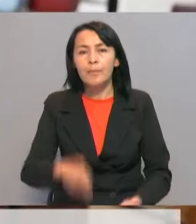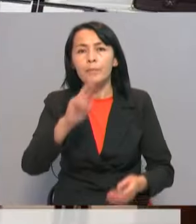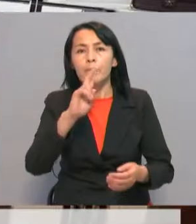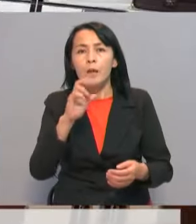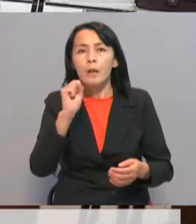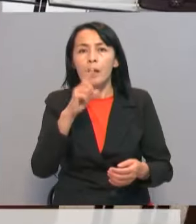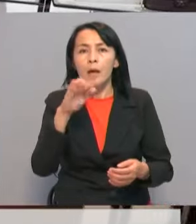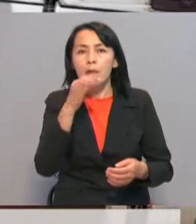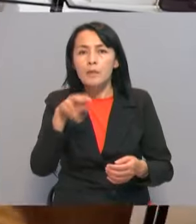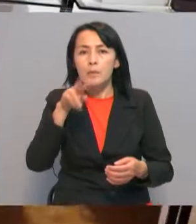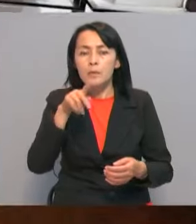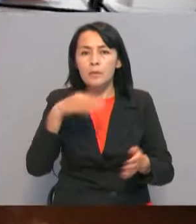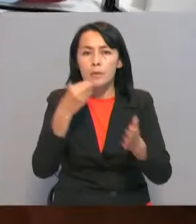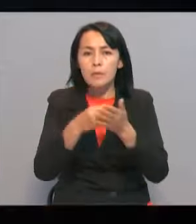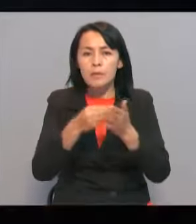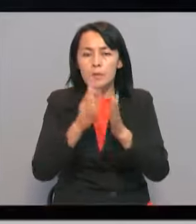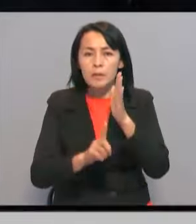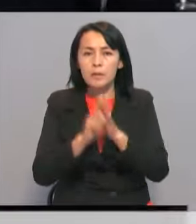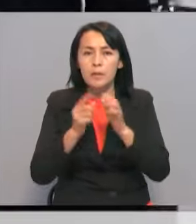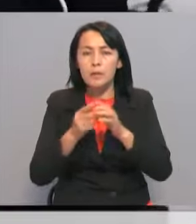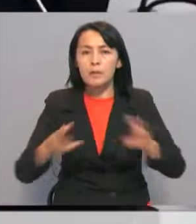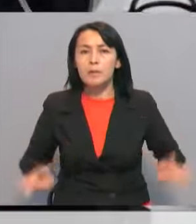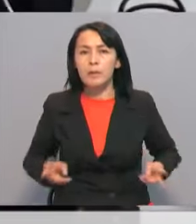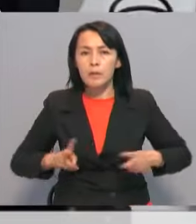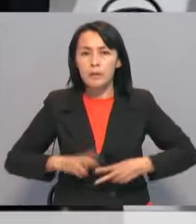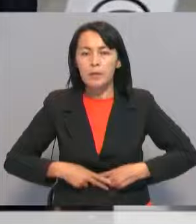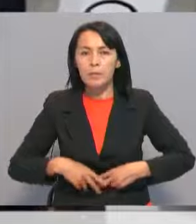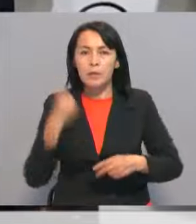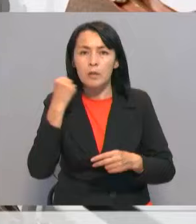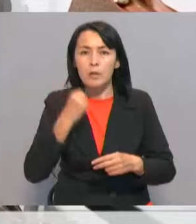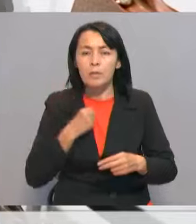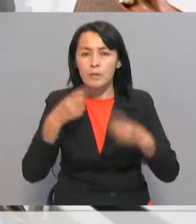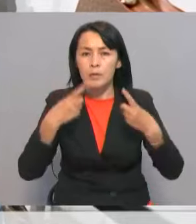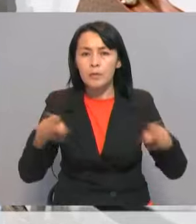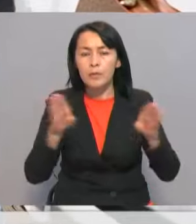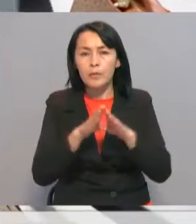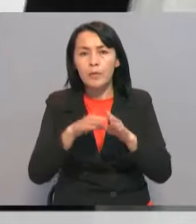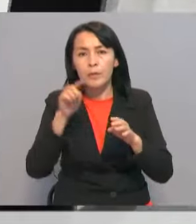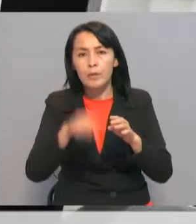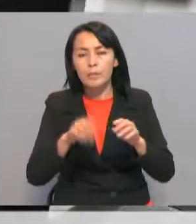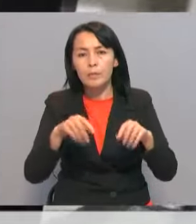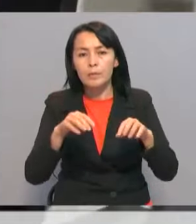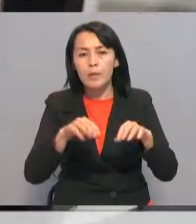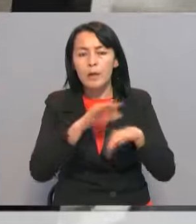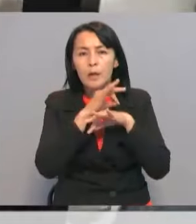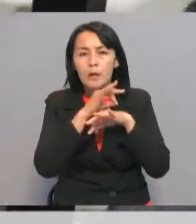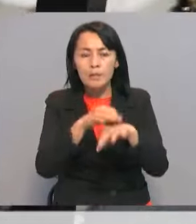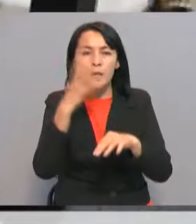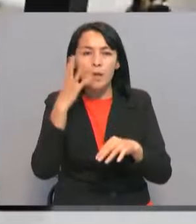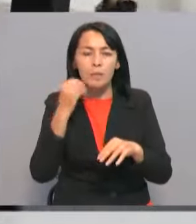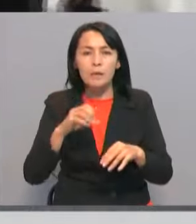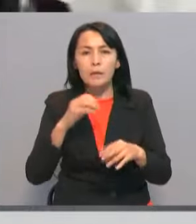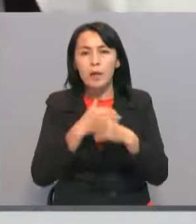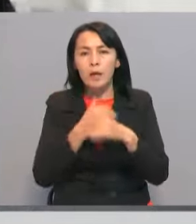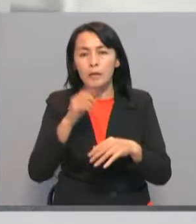Каспижма все в продаже, начиная от кожаных ремней до саквояжей бренда «Мухажан». В основном мы распространяем товары в Алматы и